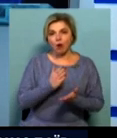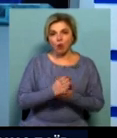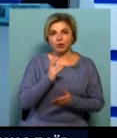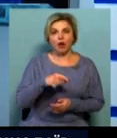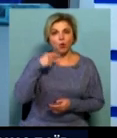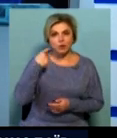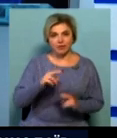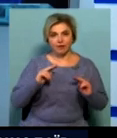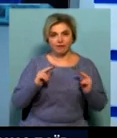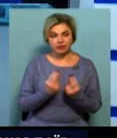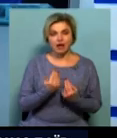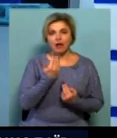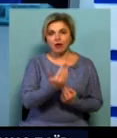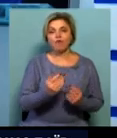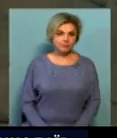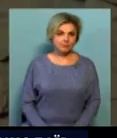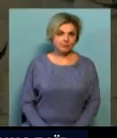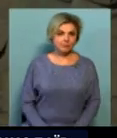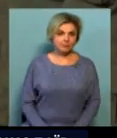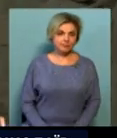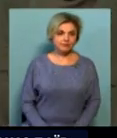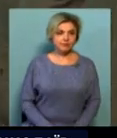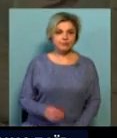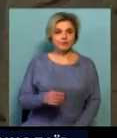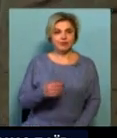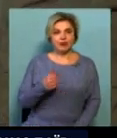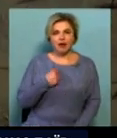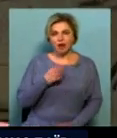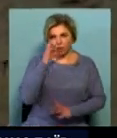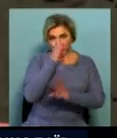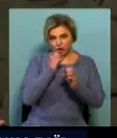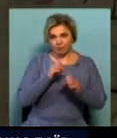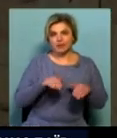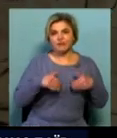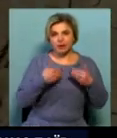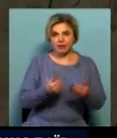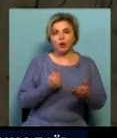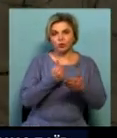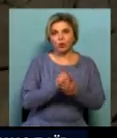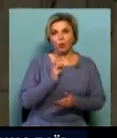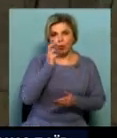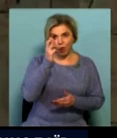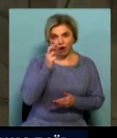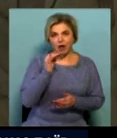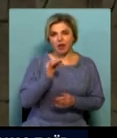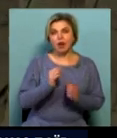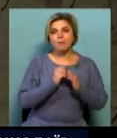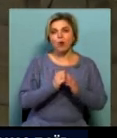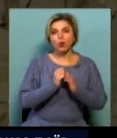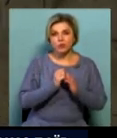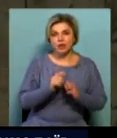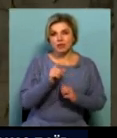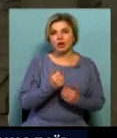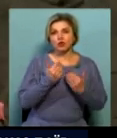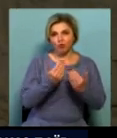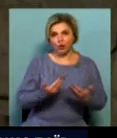влаштували військовослужбовці Національної гвардії. Я ночами звертаюсь до Бога та молюся за твоє